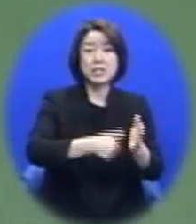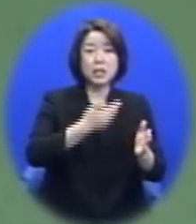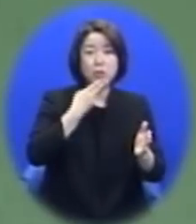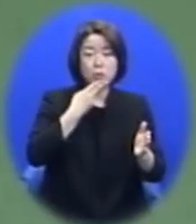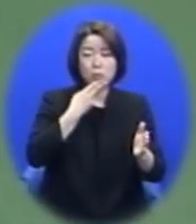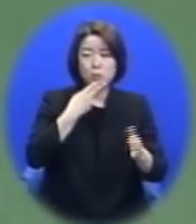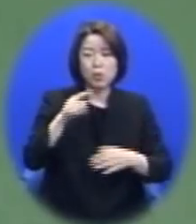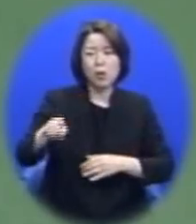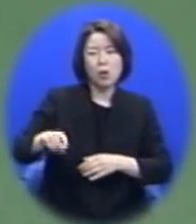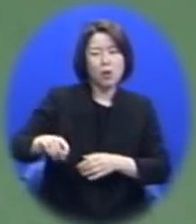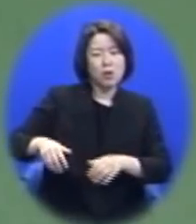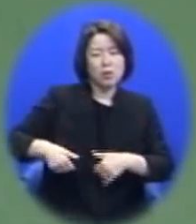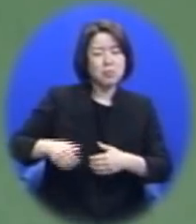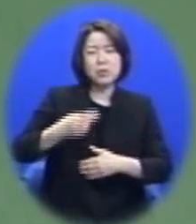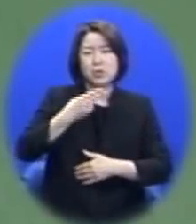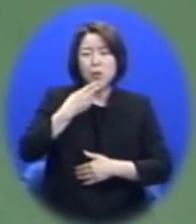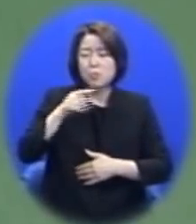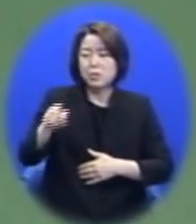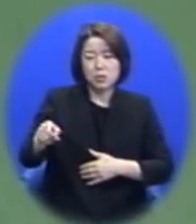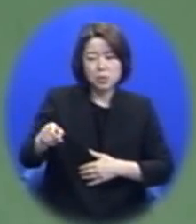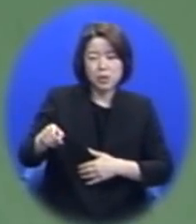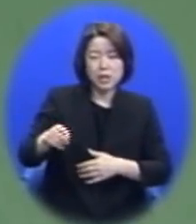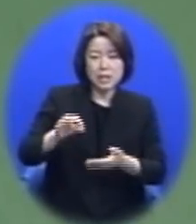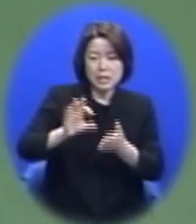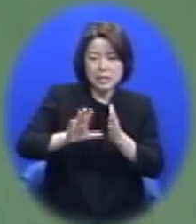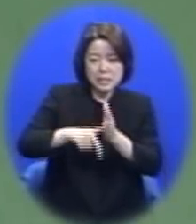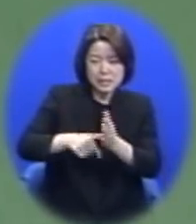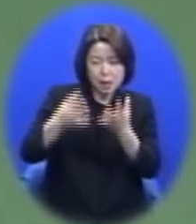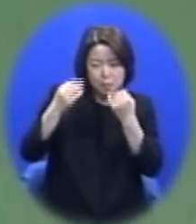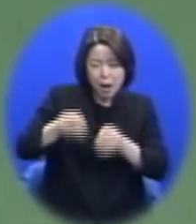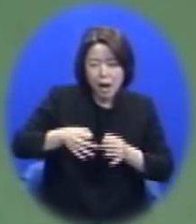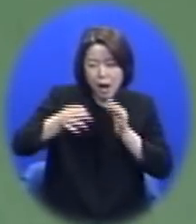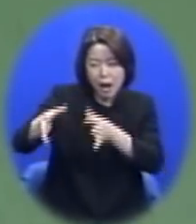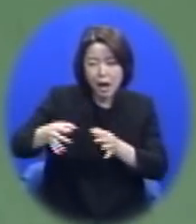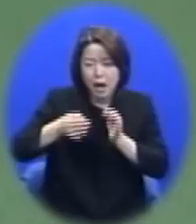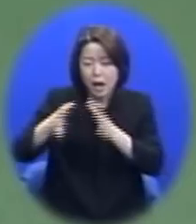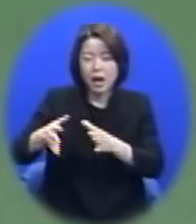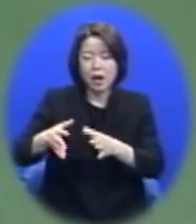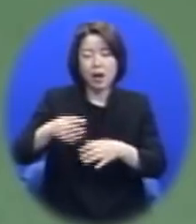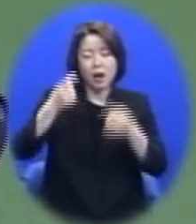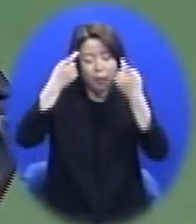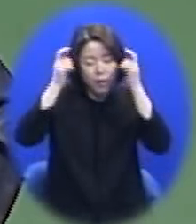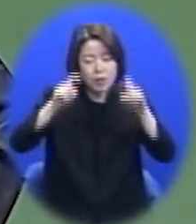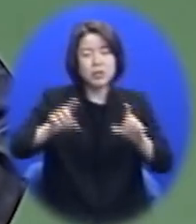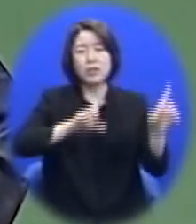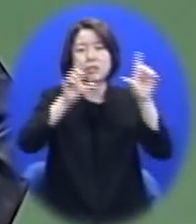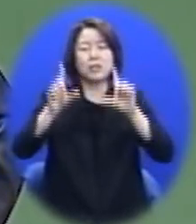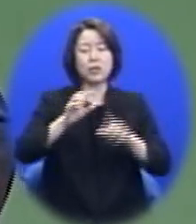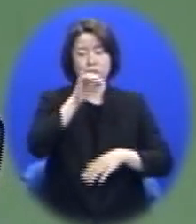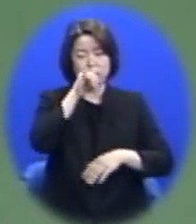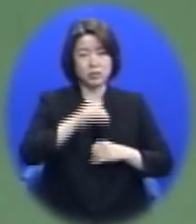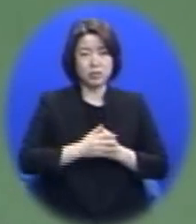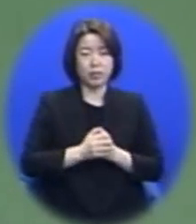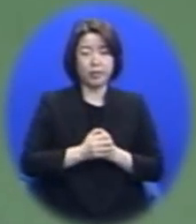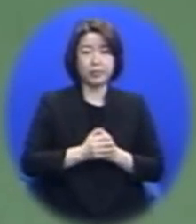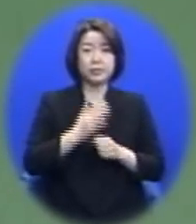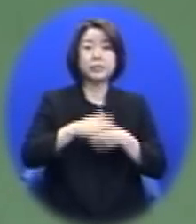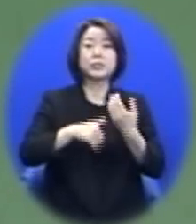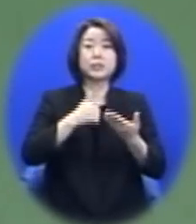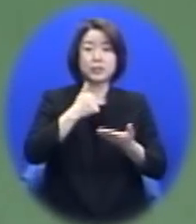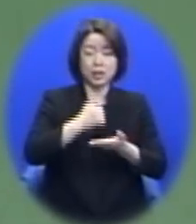아닌 데는 너무 많은 시간을 쏟아놓는 어리석은 삶을 사는 거예요. 그래서 하나님이 없다고 생각하는